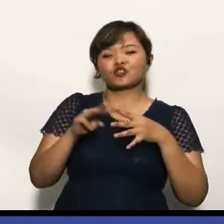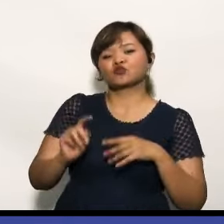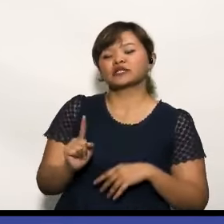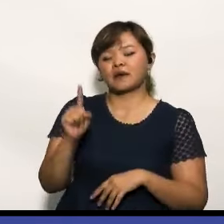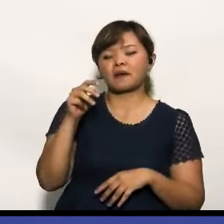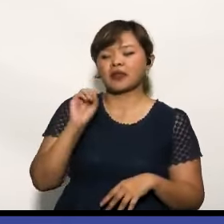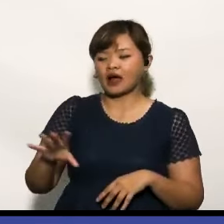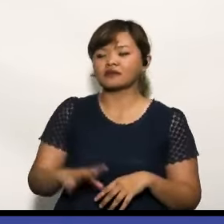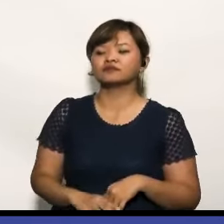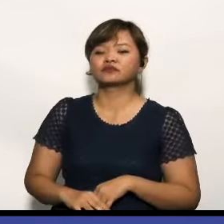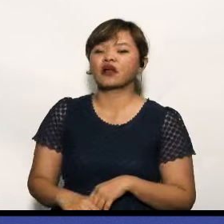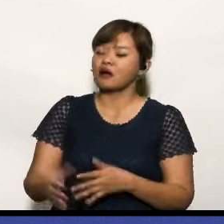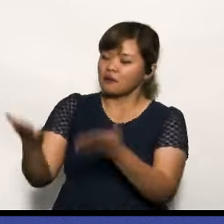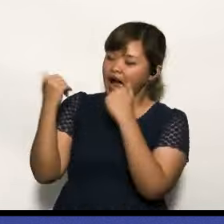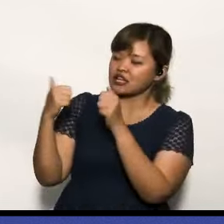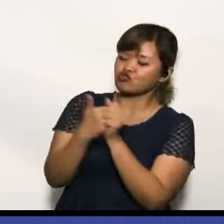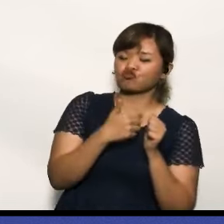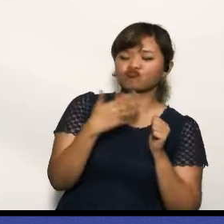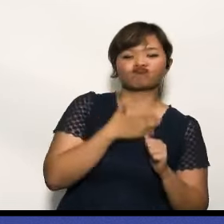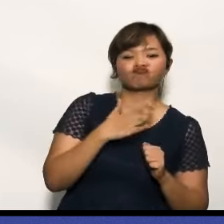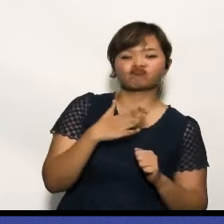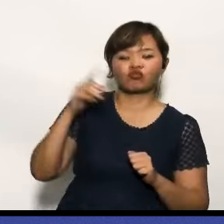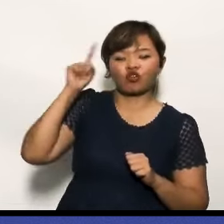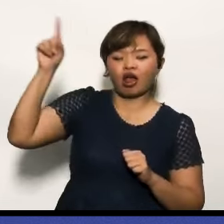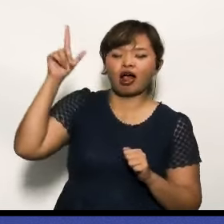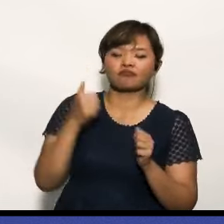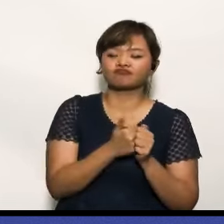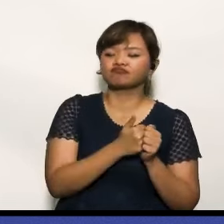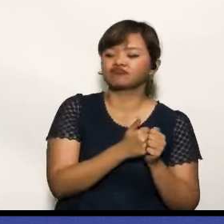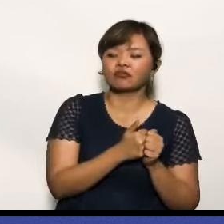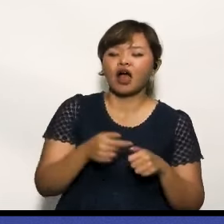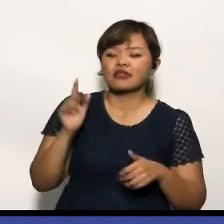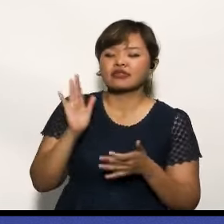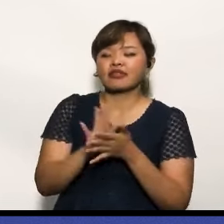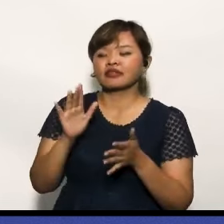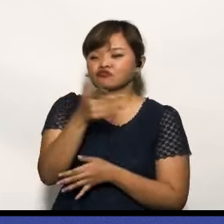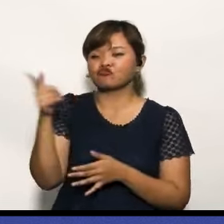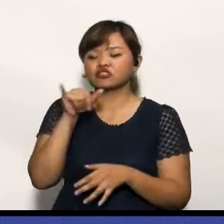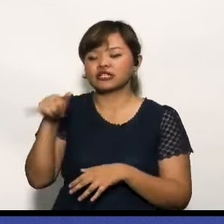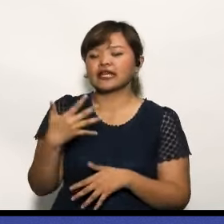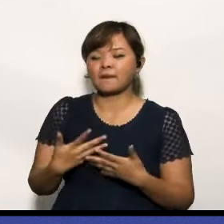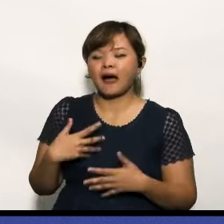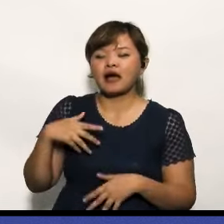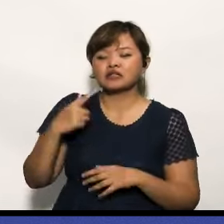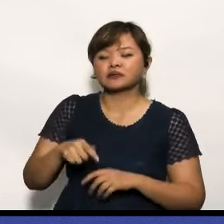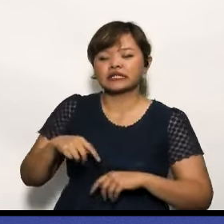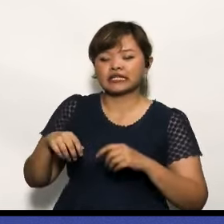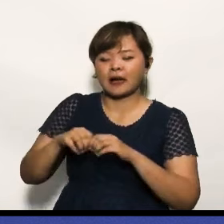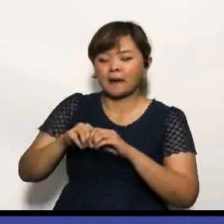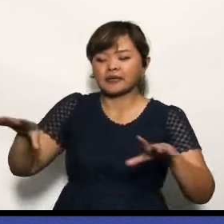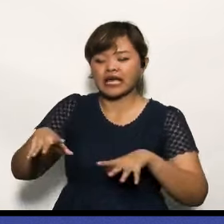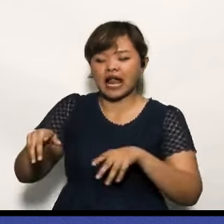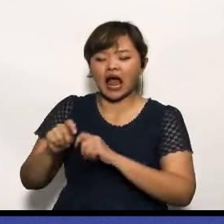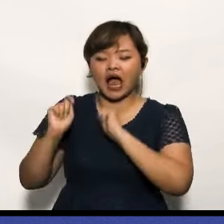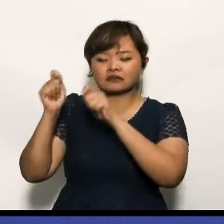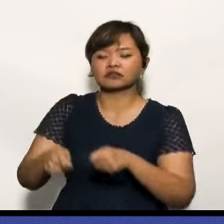Yesus berkata kepada mereka, mari ikutlah aku, dan kamu akan kujadikan penjala manusia.